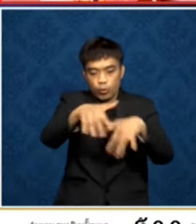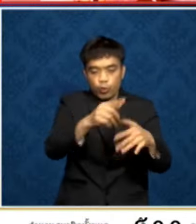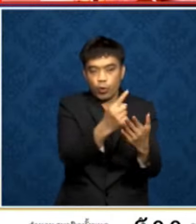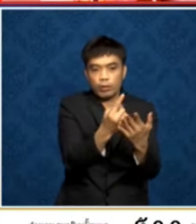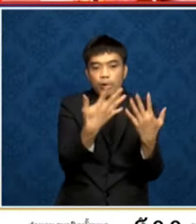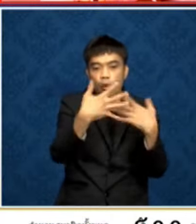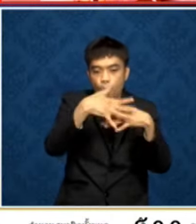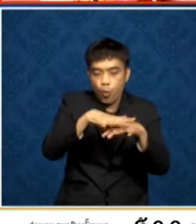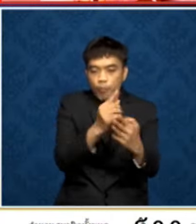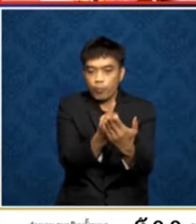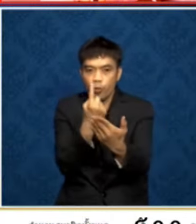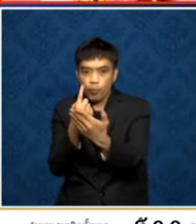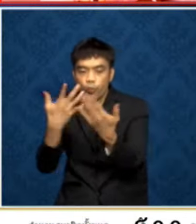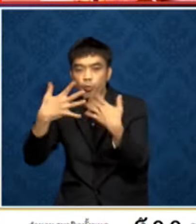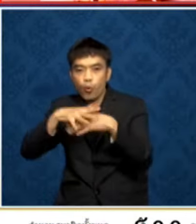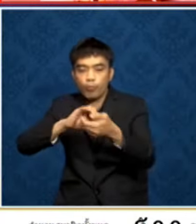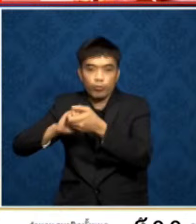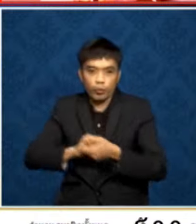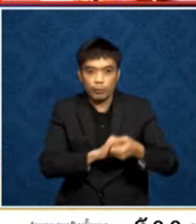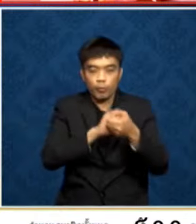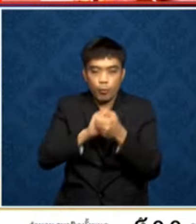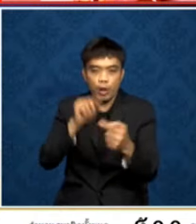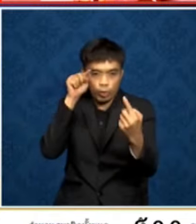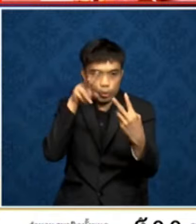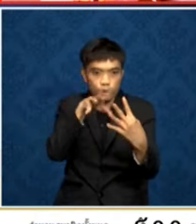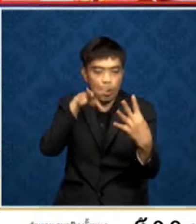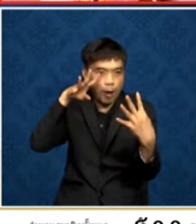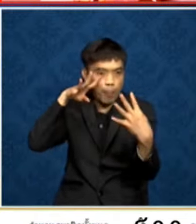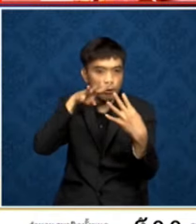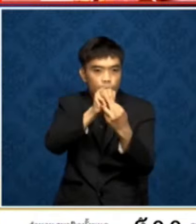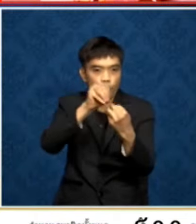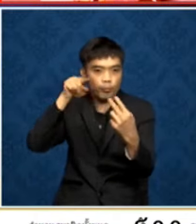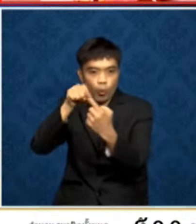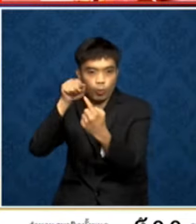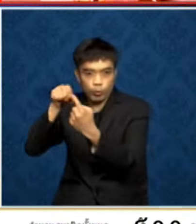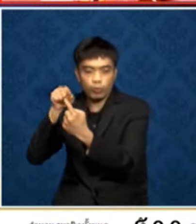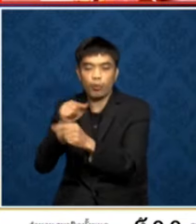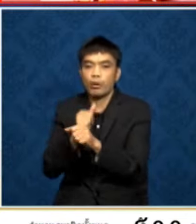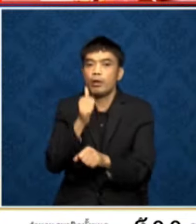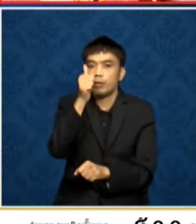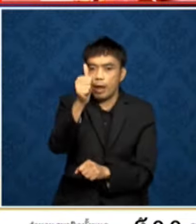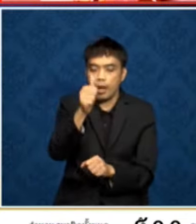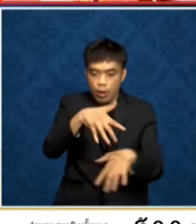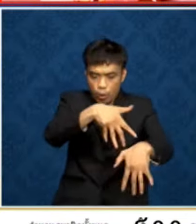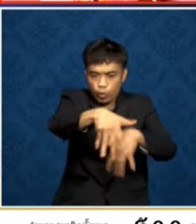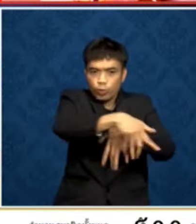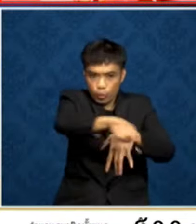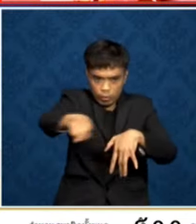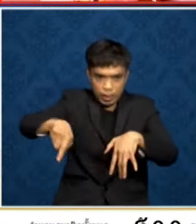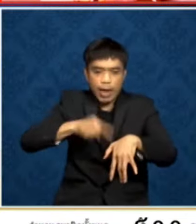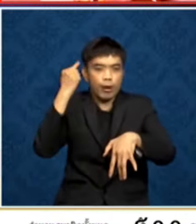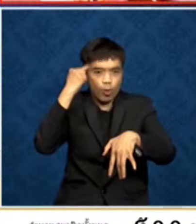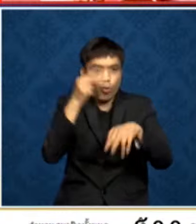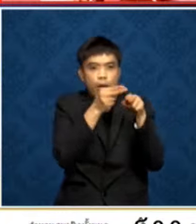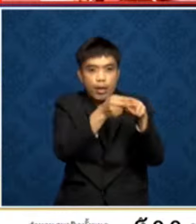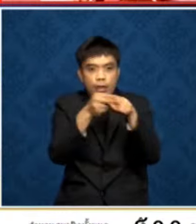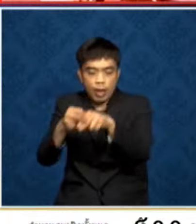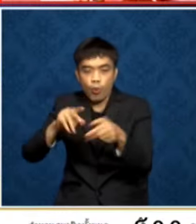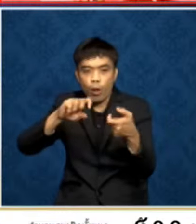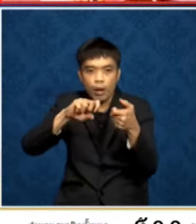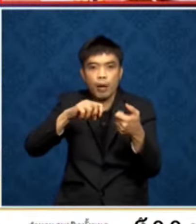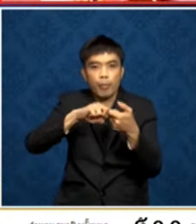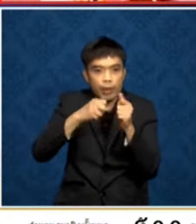กับภัยพิบัติทางน้ำได้อย่างเหมาะสมเพราะยังไงท้องถิ่นเองก็รู้ดีกว่าใครค่ะว่าต้องใช้งบประมาณแบบ